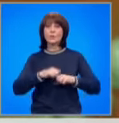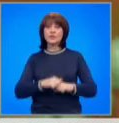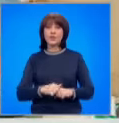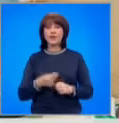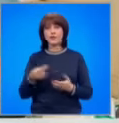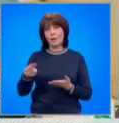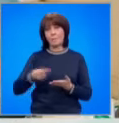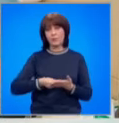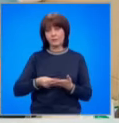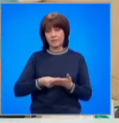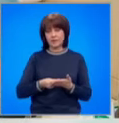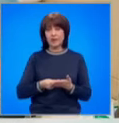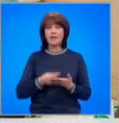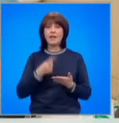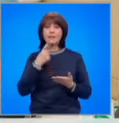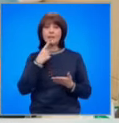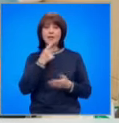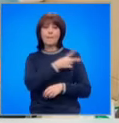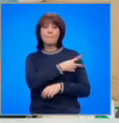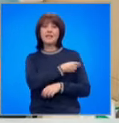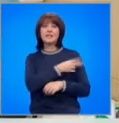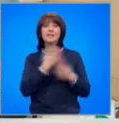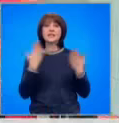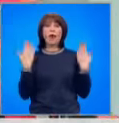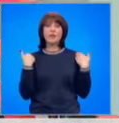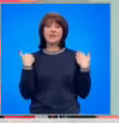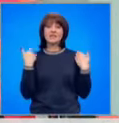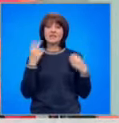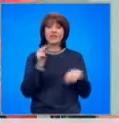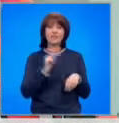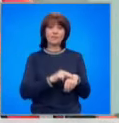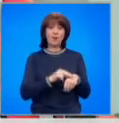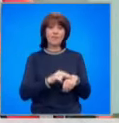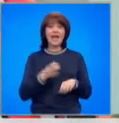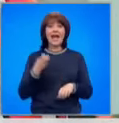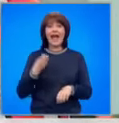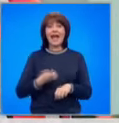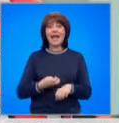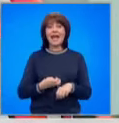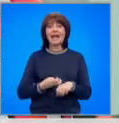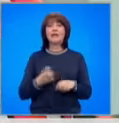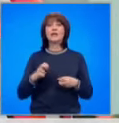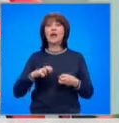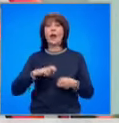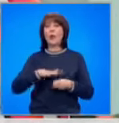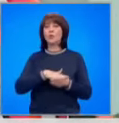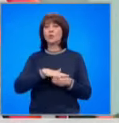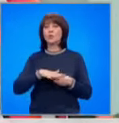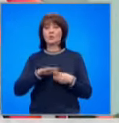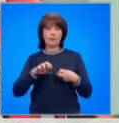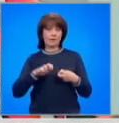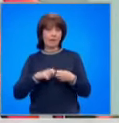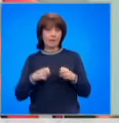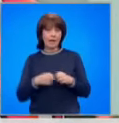ще подпишат меморандум с Медицинския университет в Пловдив. За лекарите основният проблем това